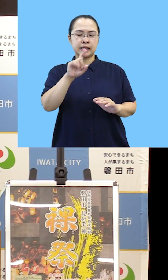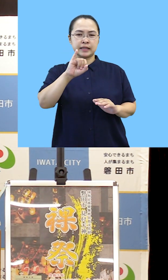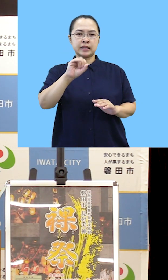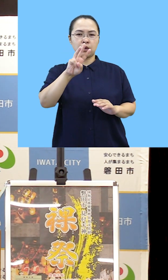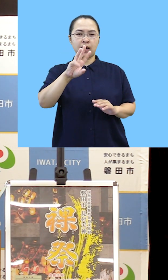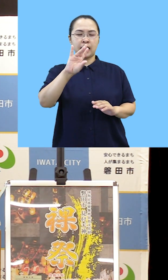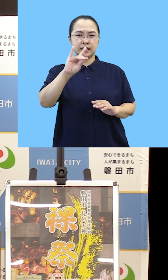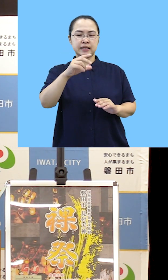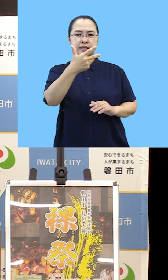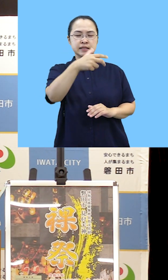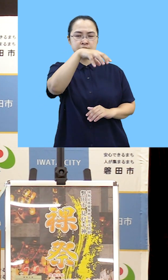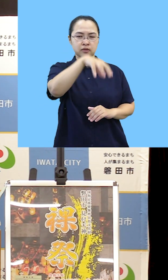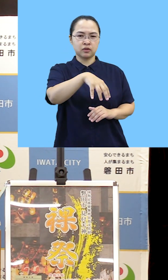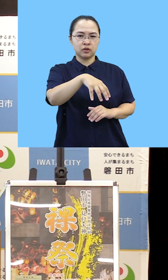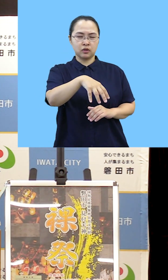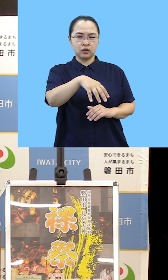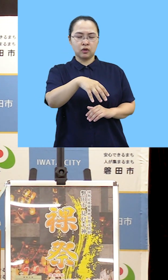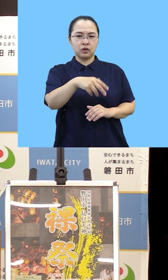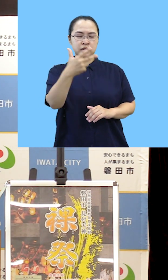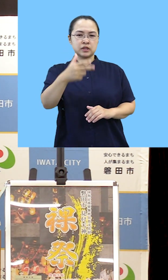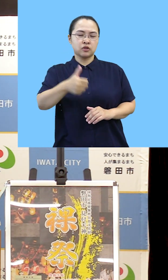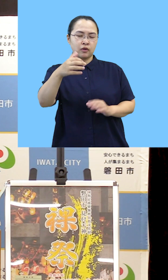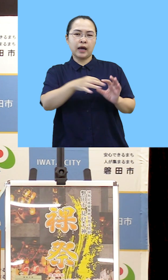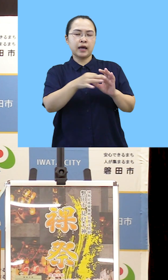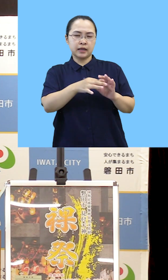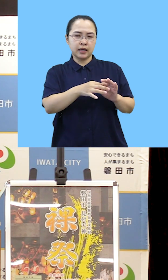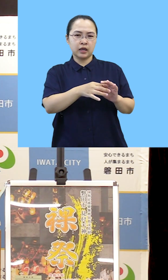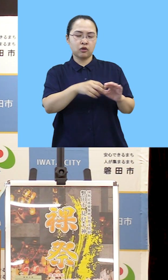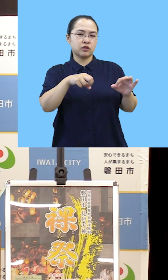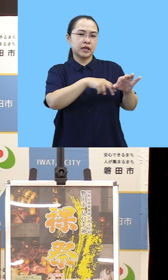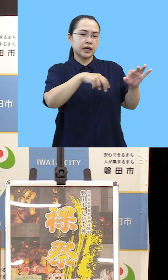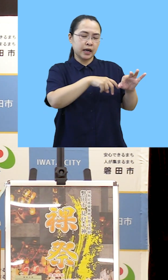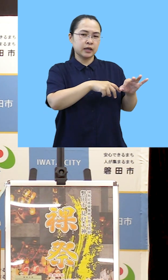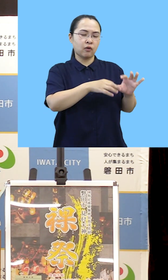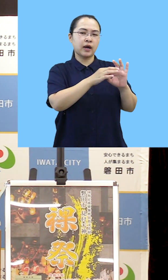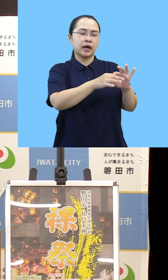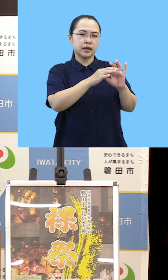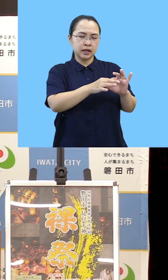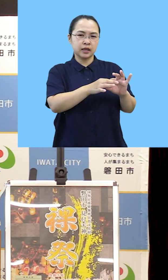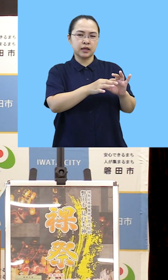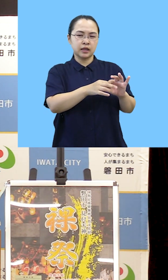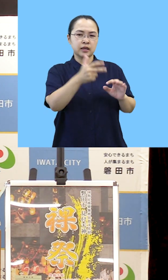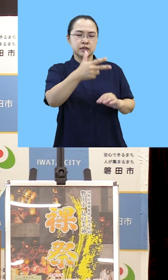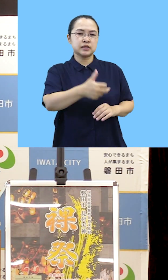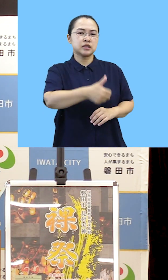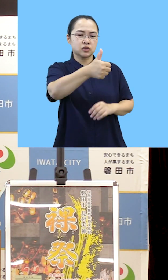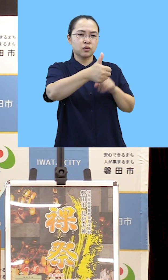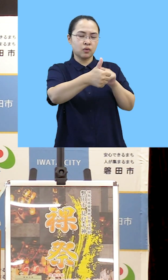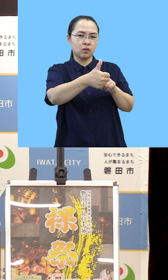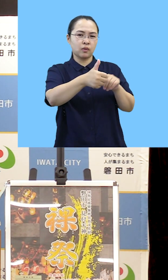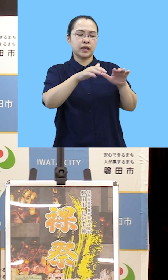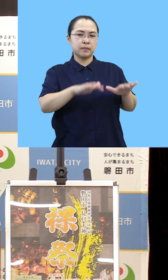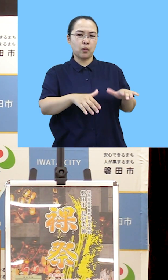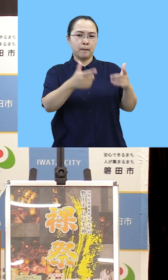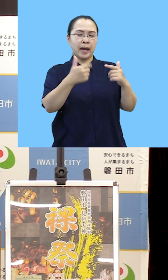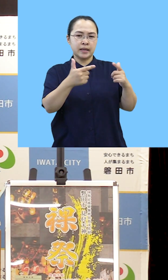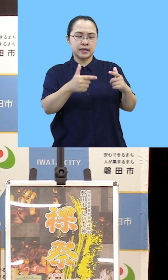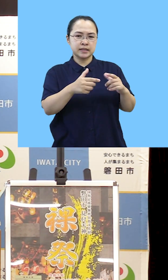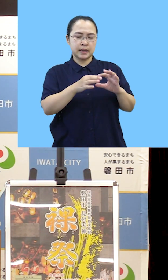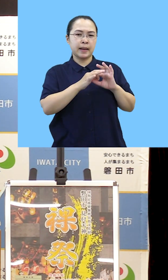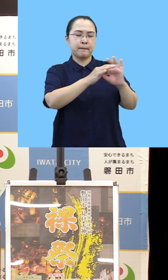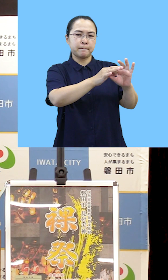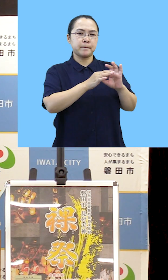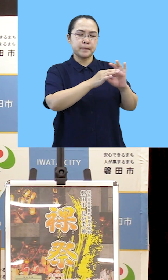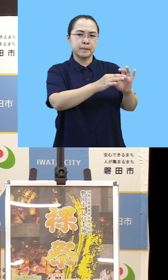年市長会の関係、それからジュビロ磐田のホームタウンの関係もありまして、市長とは今も毎日のようにやり取りをしなが